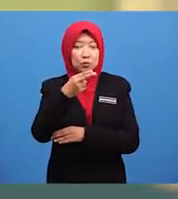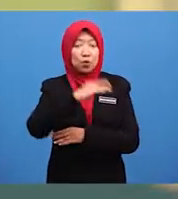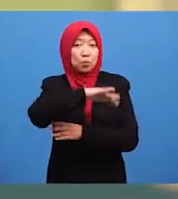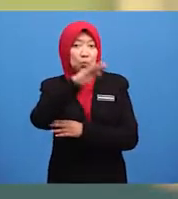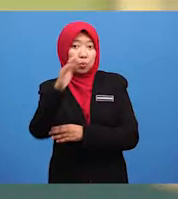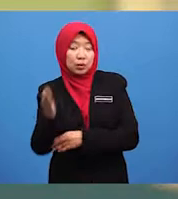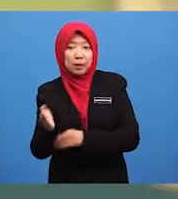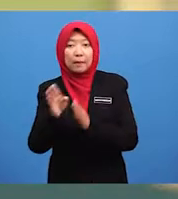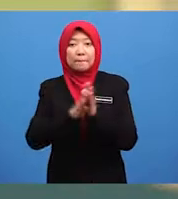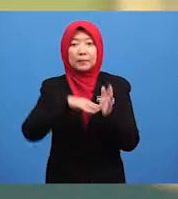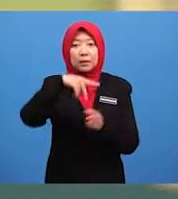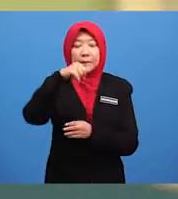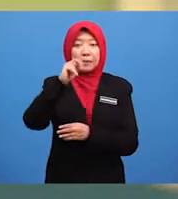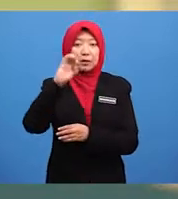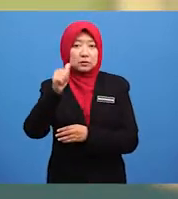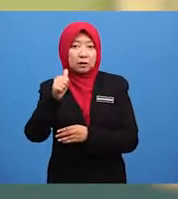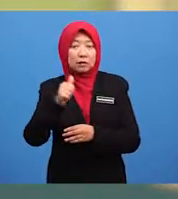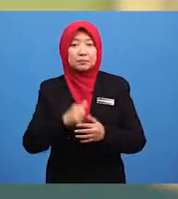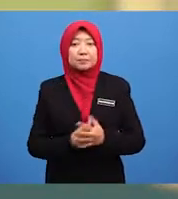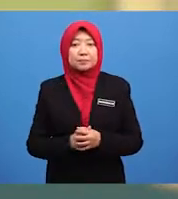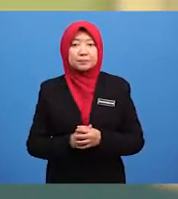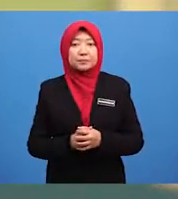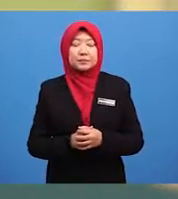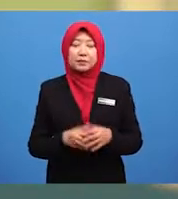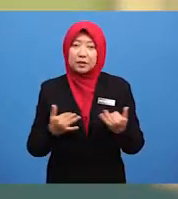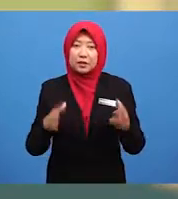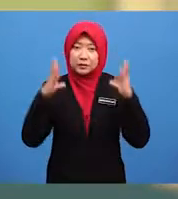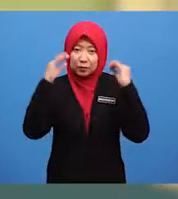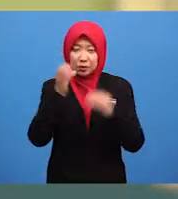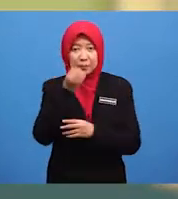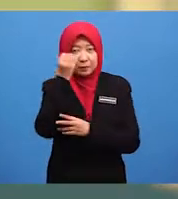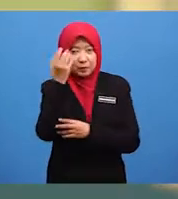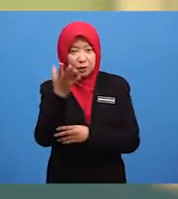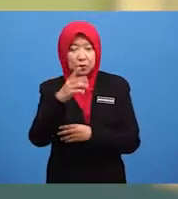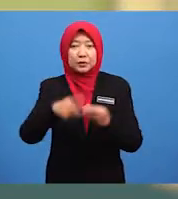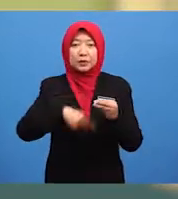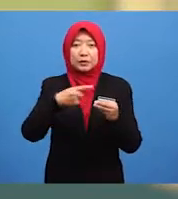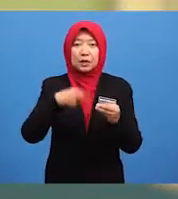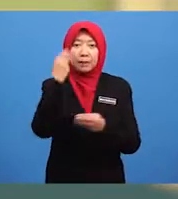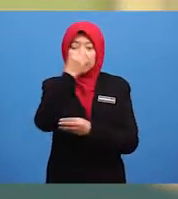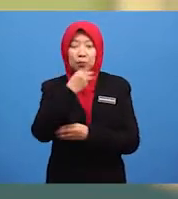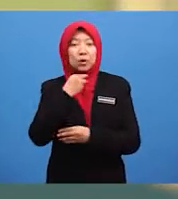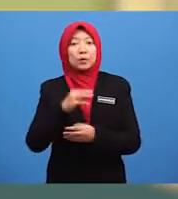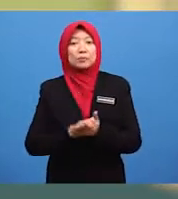berpancar. Seterusnya, cikgu ingin menerangkan bentuk muka bumi yang seterusnya,